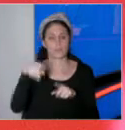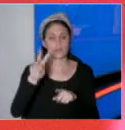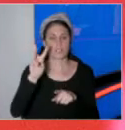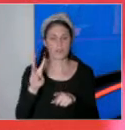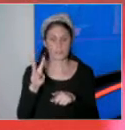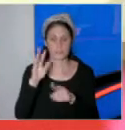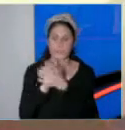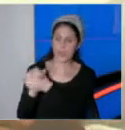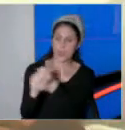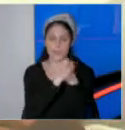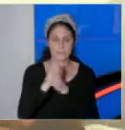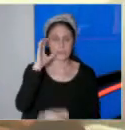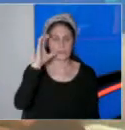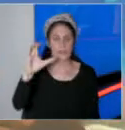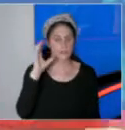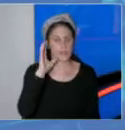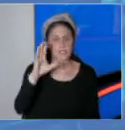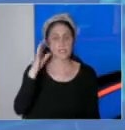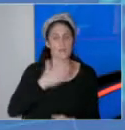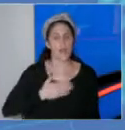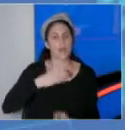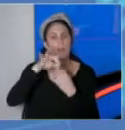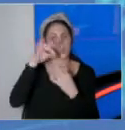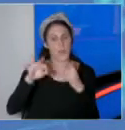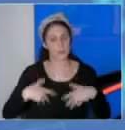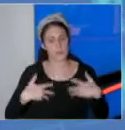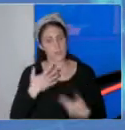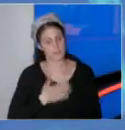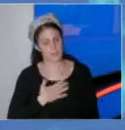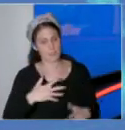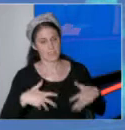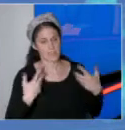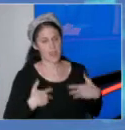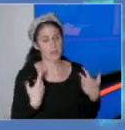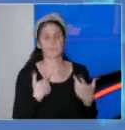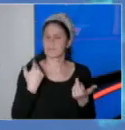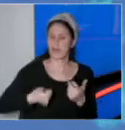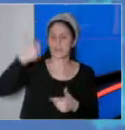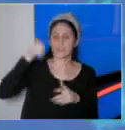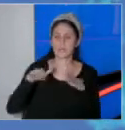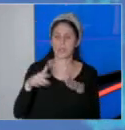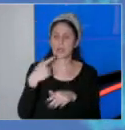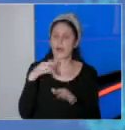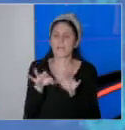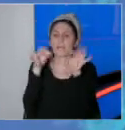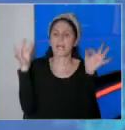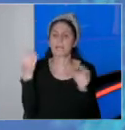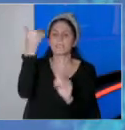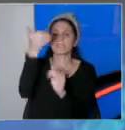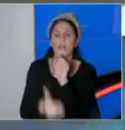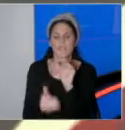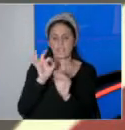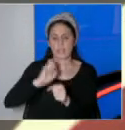לך, לצופים, למאזינים, חג חנוכה שמח. חג חנוכה שמח. אז ראש הממשלה נתניהו אומר, אנחנו בתחילת הסוף של